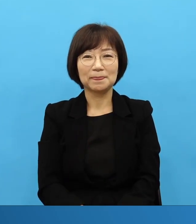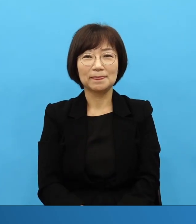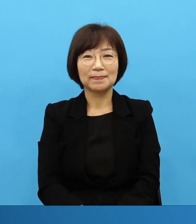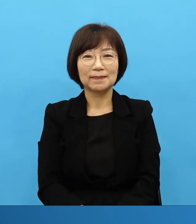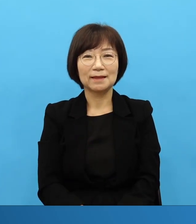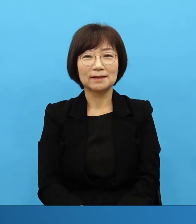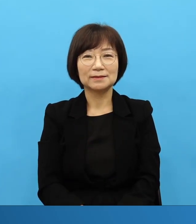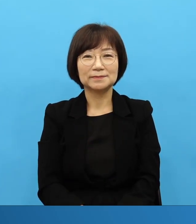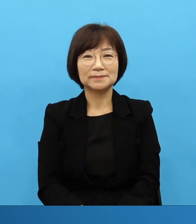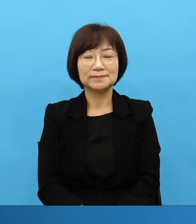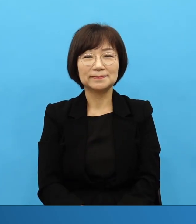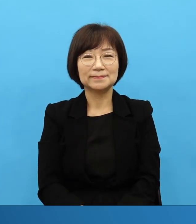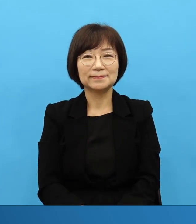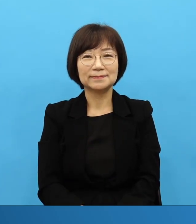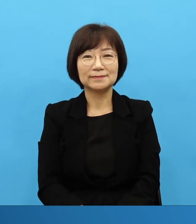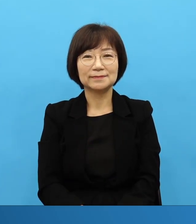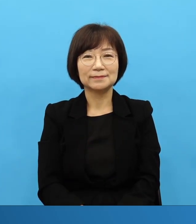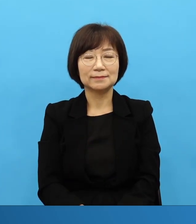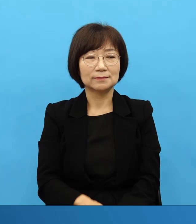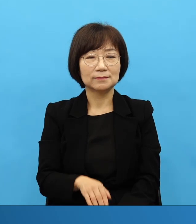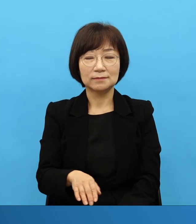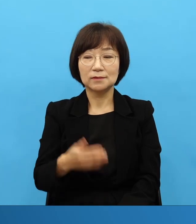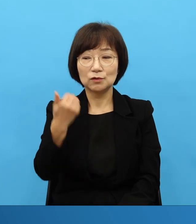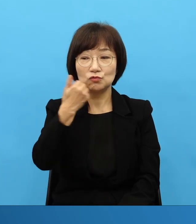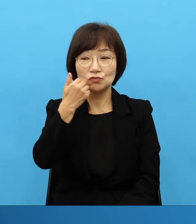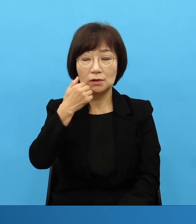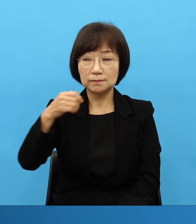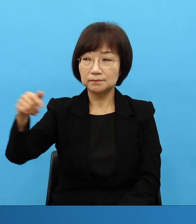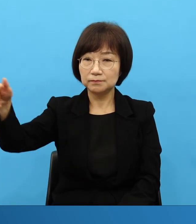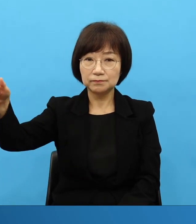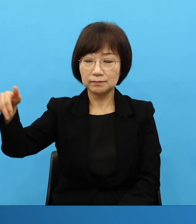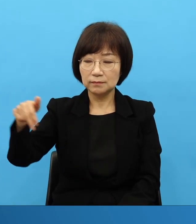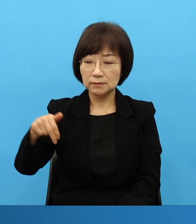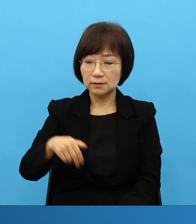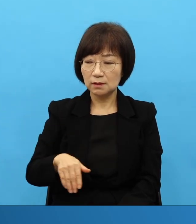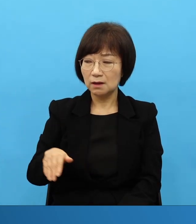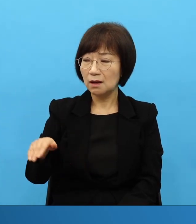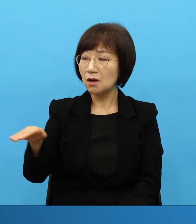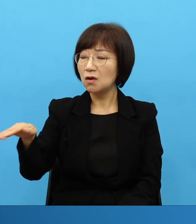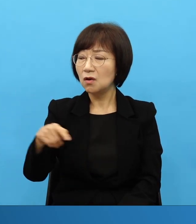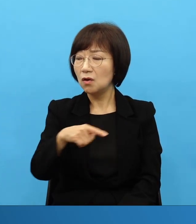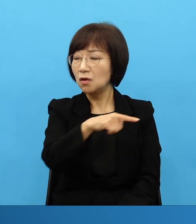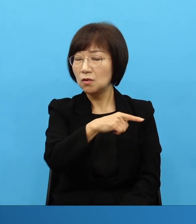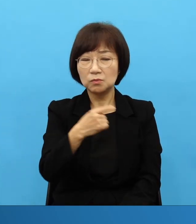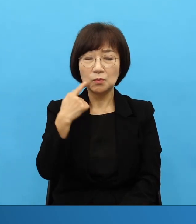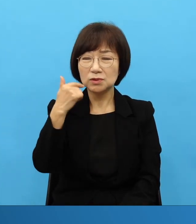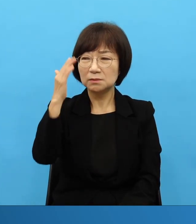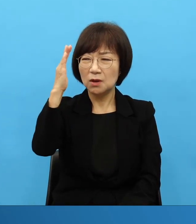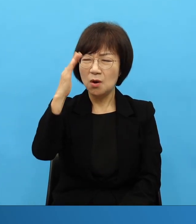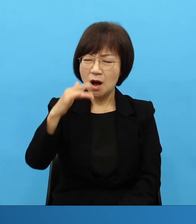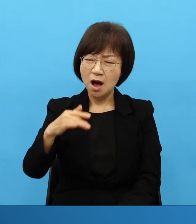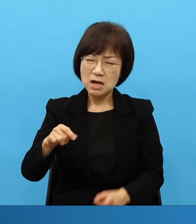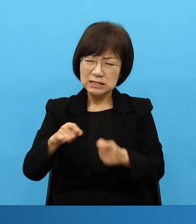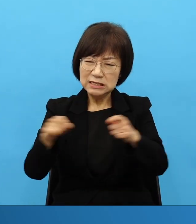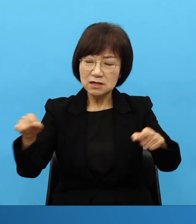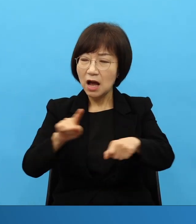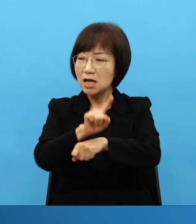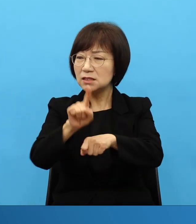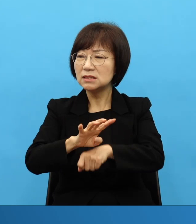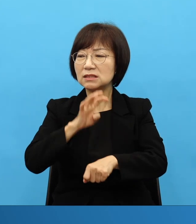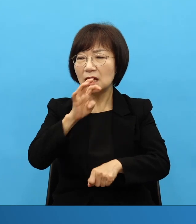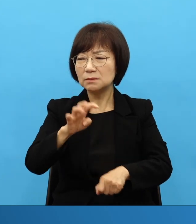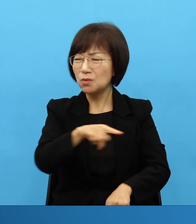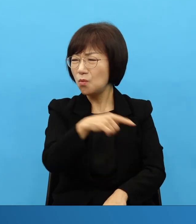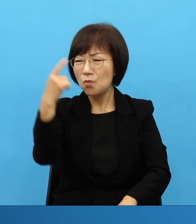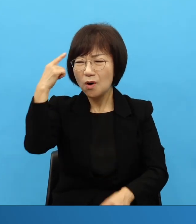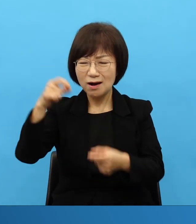목사님 왜 오늘 설교 길게 하냐 했더니 벌레 그래요 이러더라고요. And I was having such a hard time, and I asked the passerby, "Why is